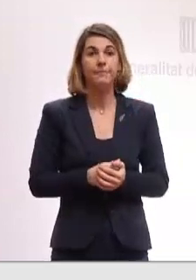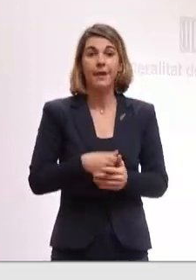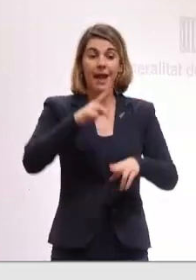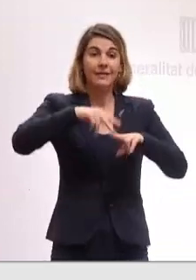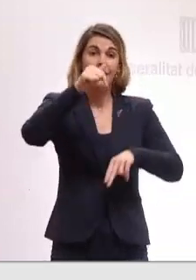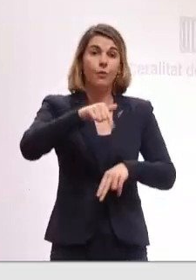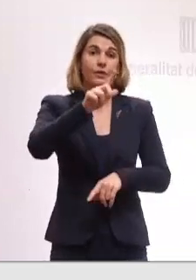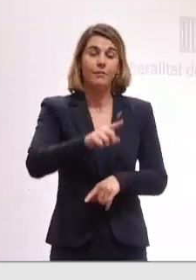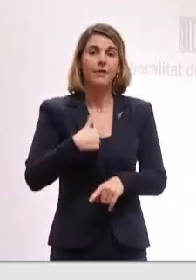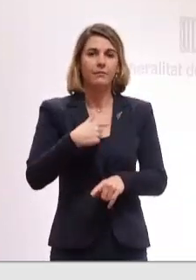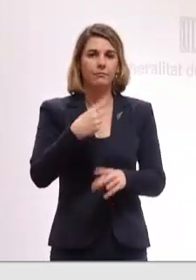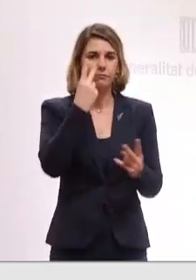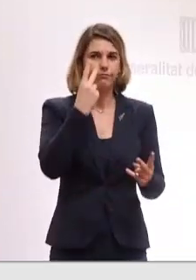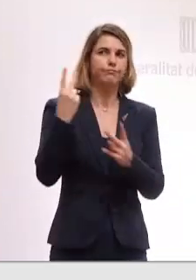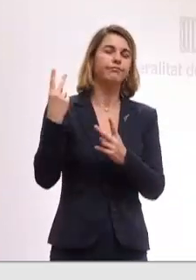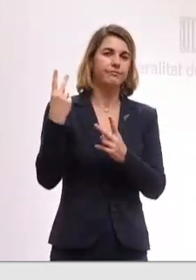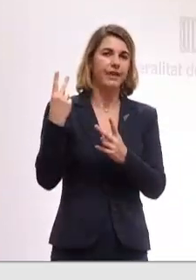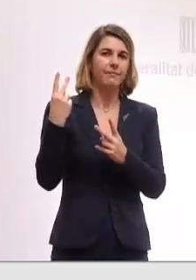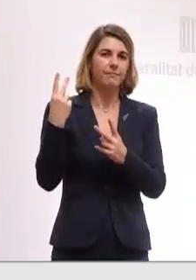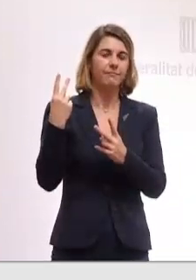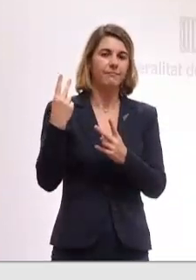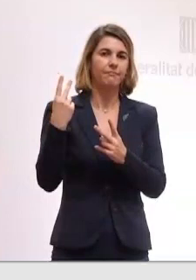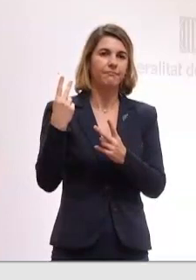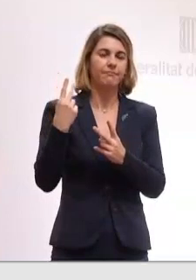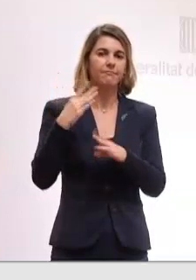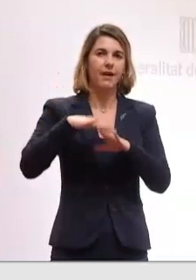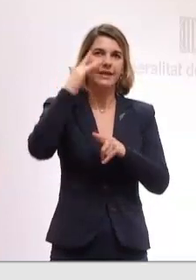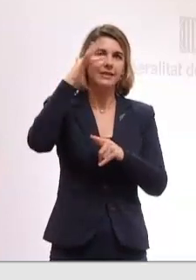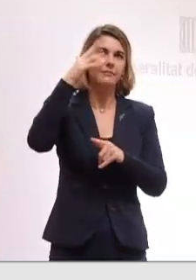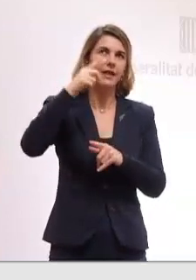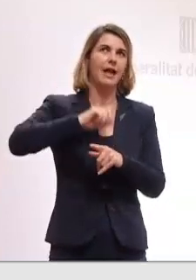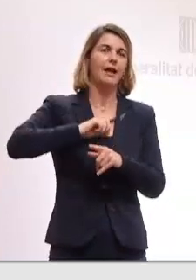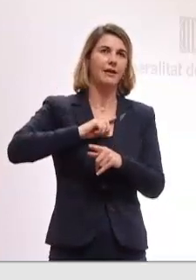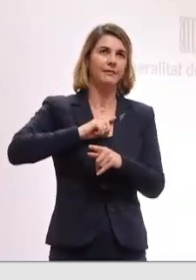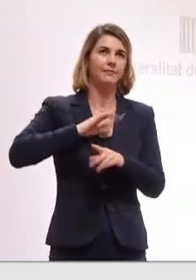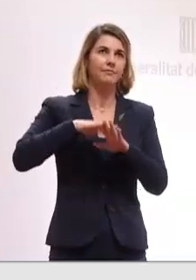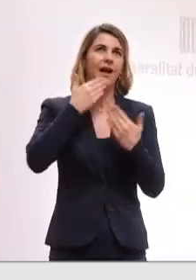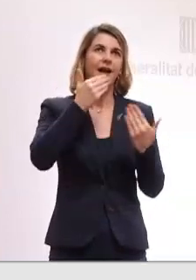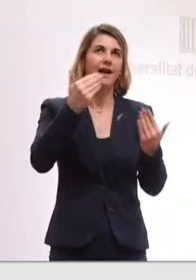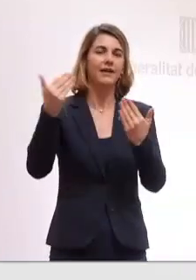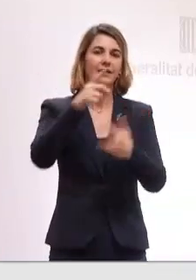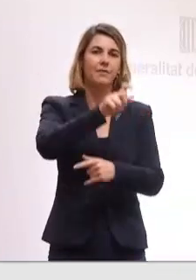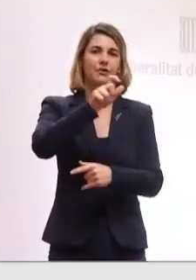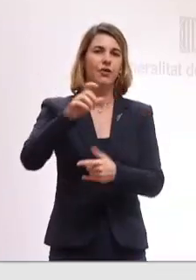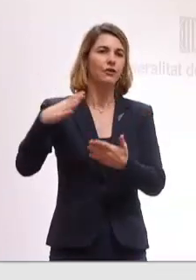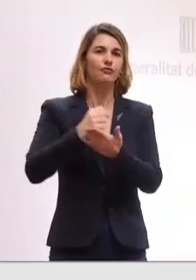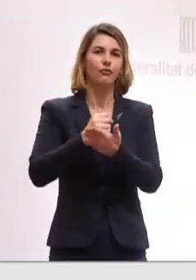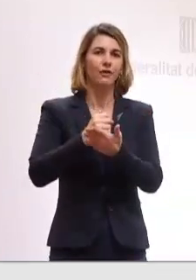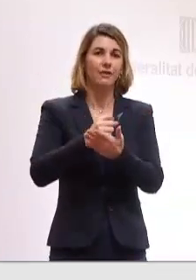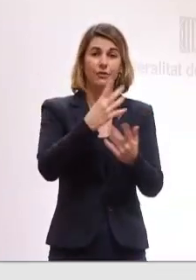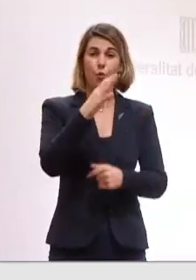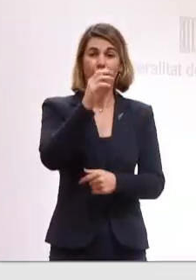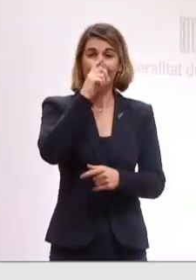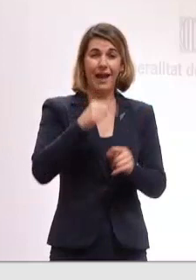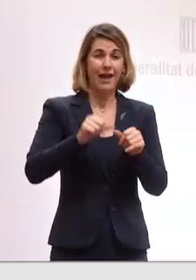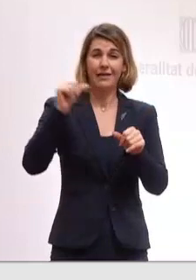fer una retrospectiva, per mirar enrere, per inspirar-nos i per agrair a totes les persones que al llarg d'aquests darrers